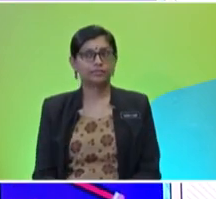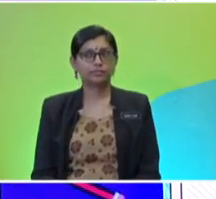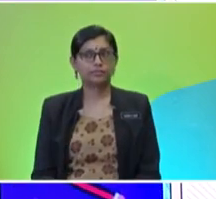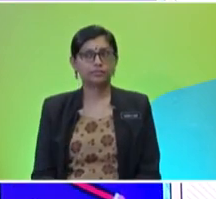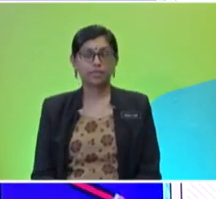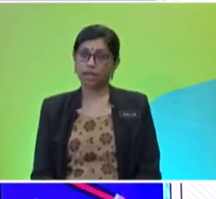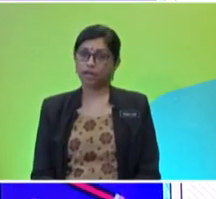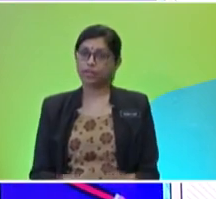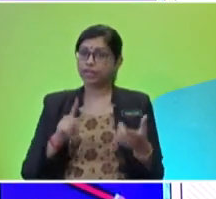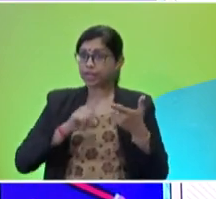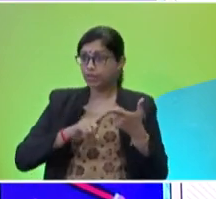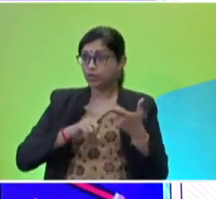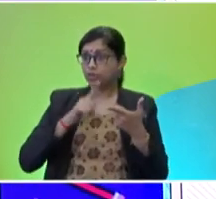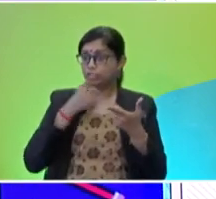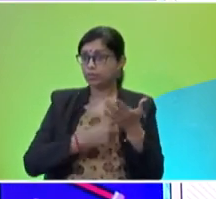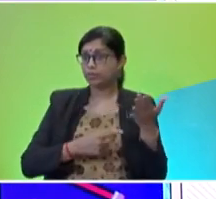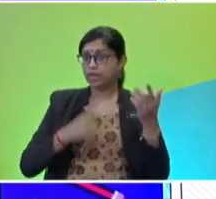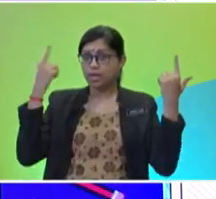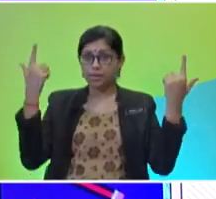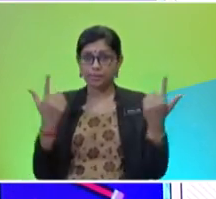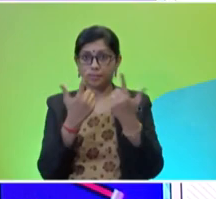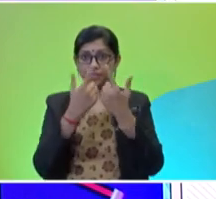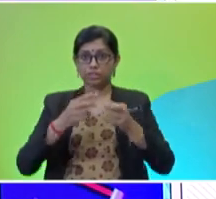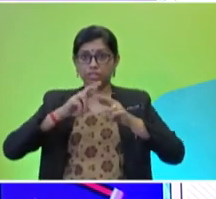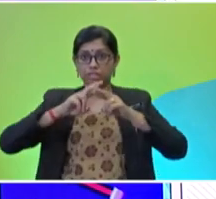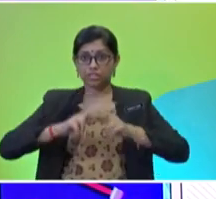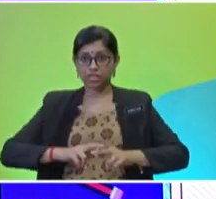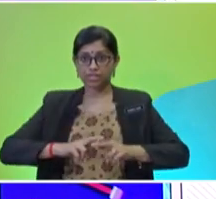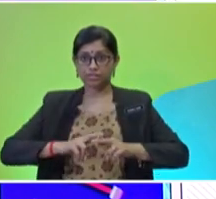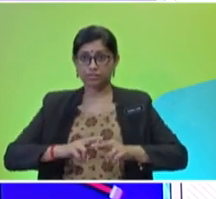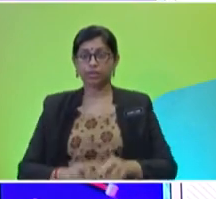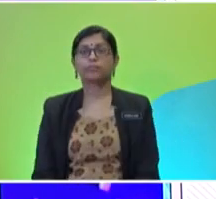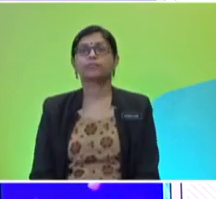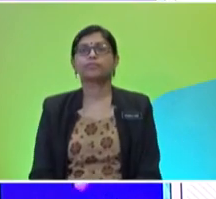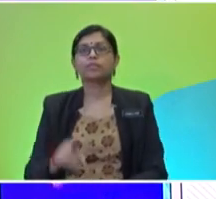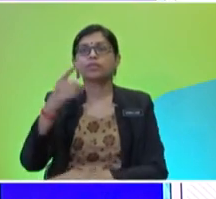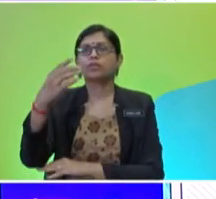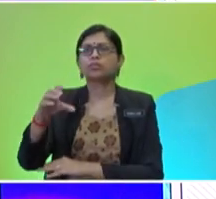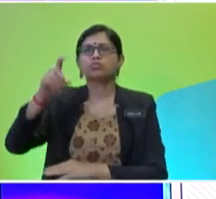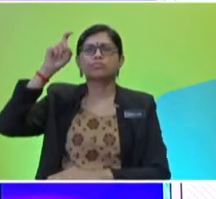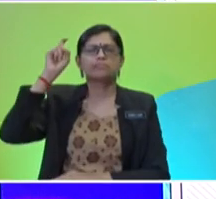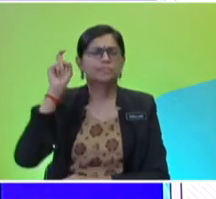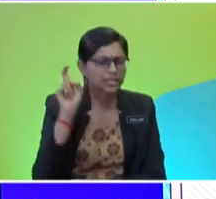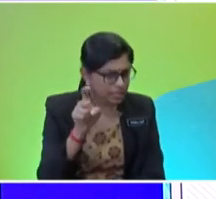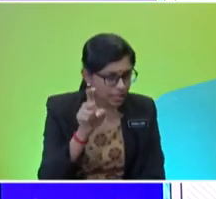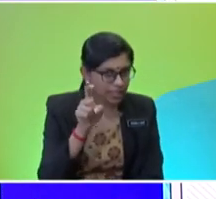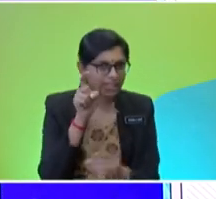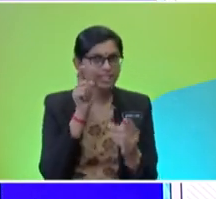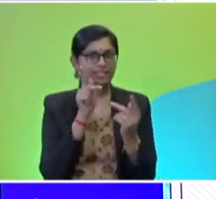kalau yang ini pula, nampak tak? Majlis rasmi 100% memang sesuai cikgu.